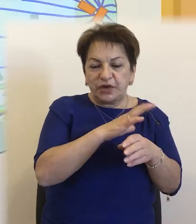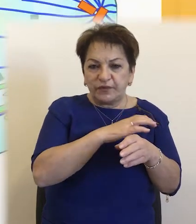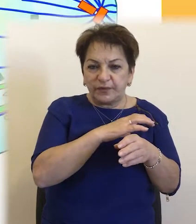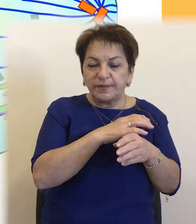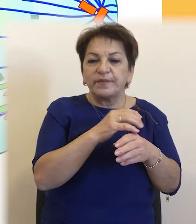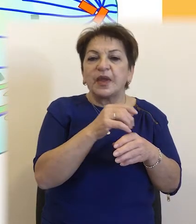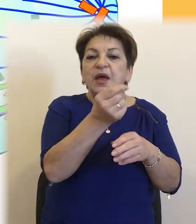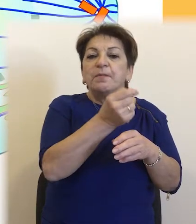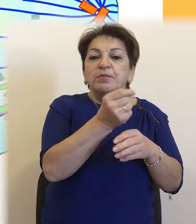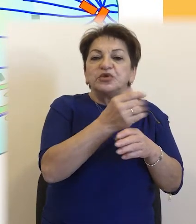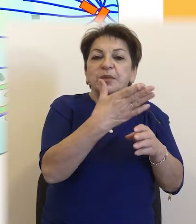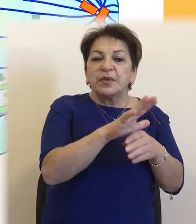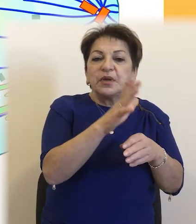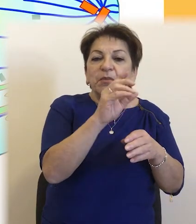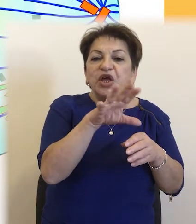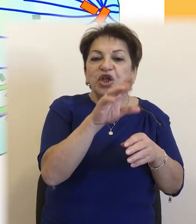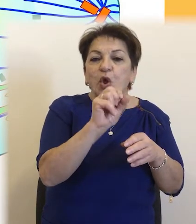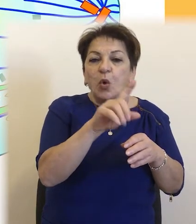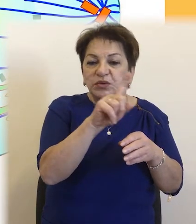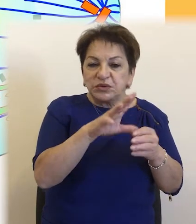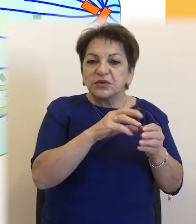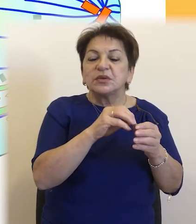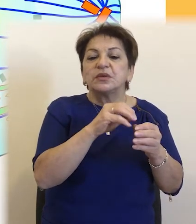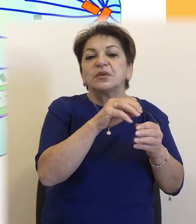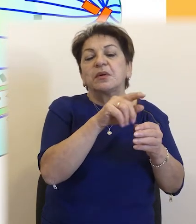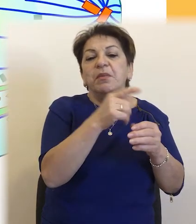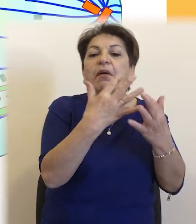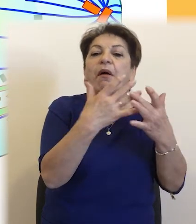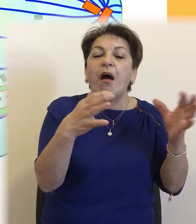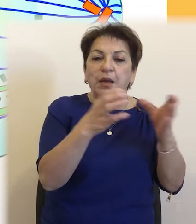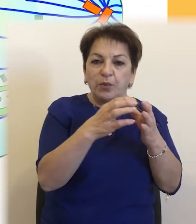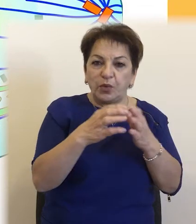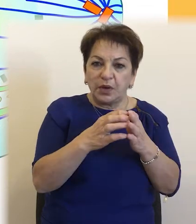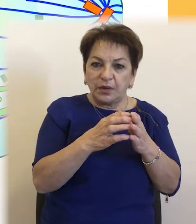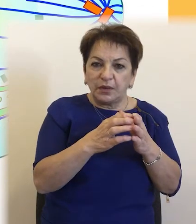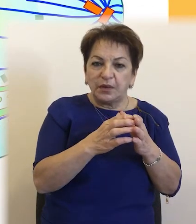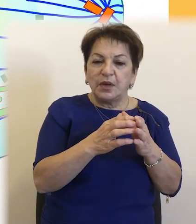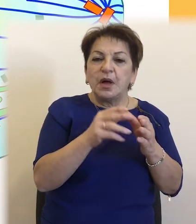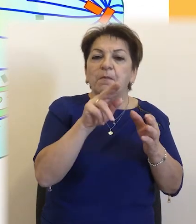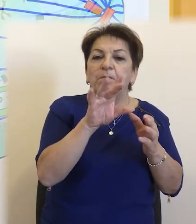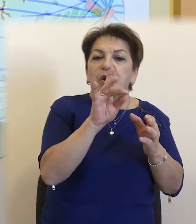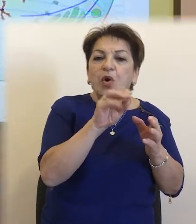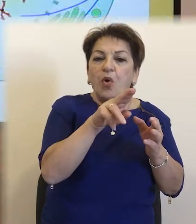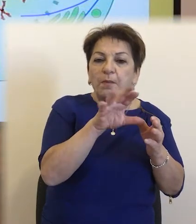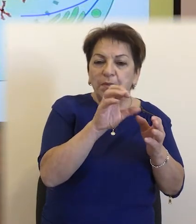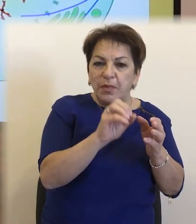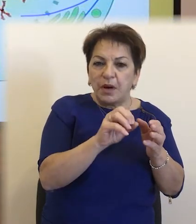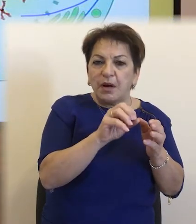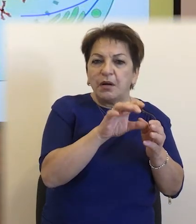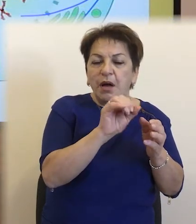միտոզին։ բջիջների բաժանումը միտոզը նույնպես կազնբած է մի քանի պուլերից, դրանք են պրովազ,